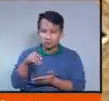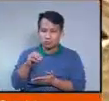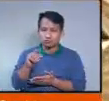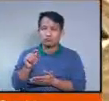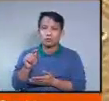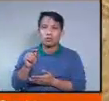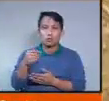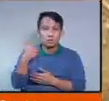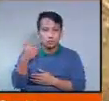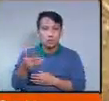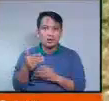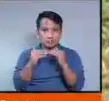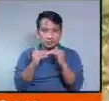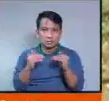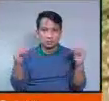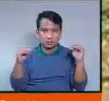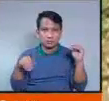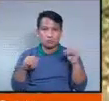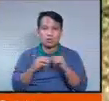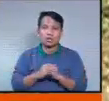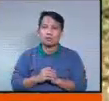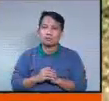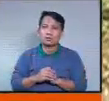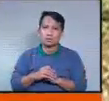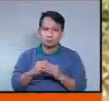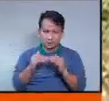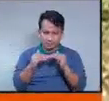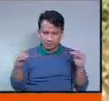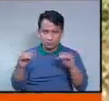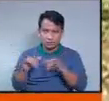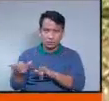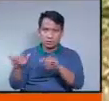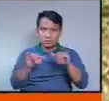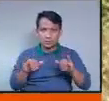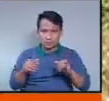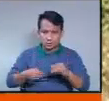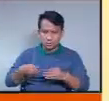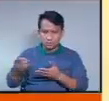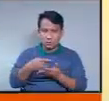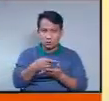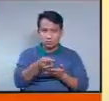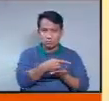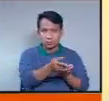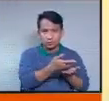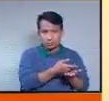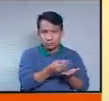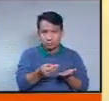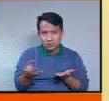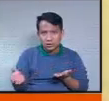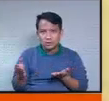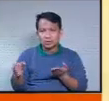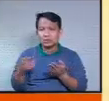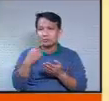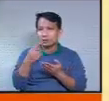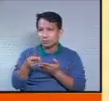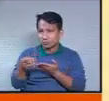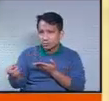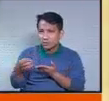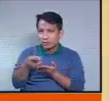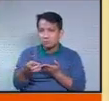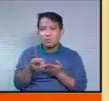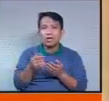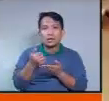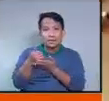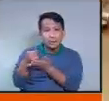para equally, ma-distribute nila equally doon sa mga apektadong mga residente, yung mga donation, yung mga